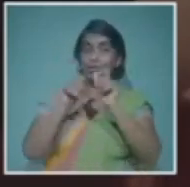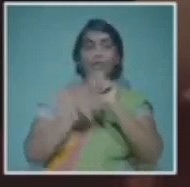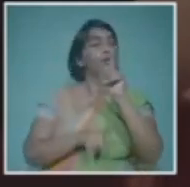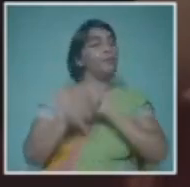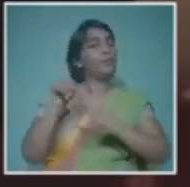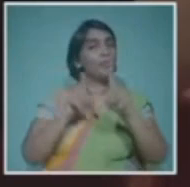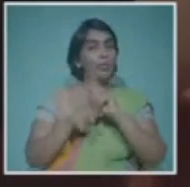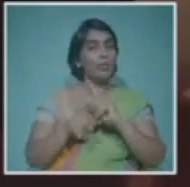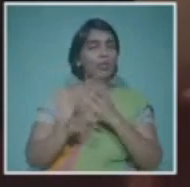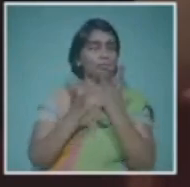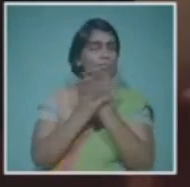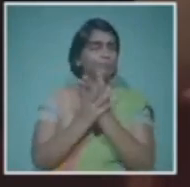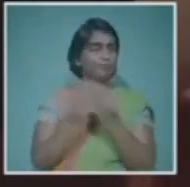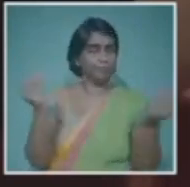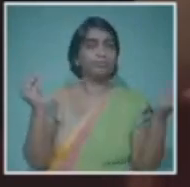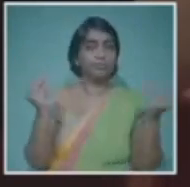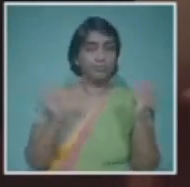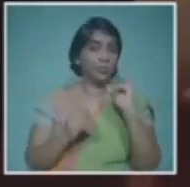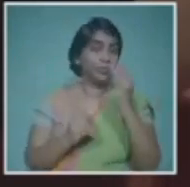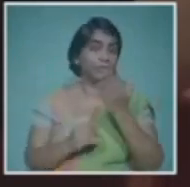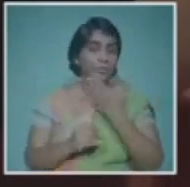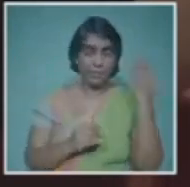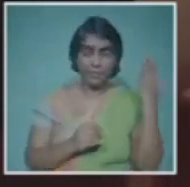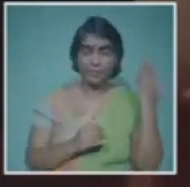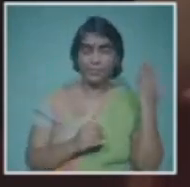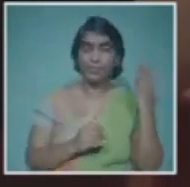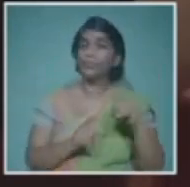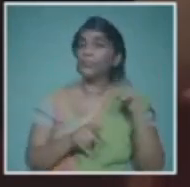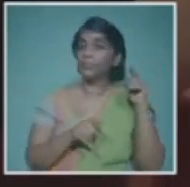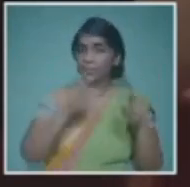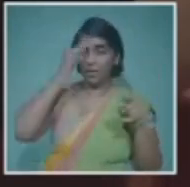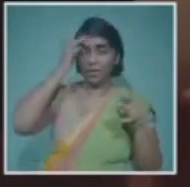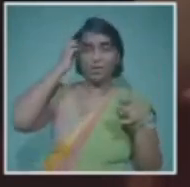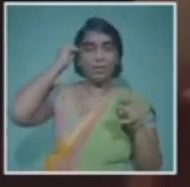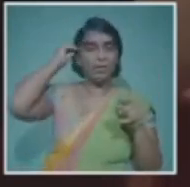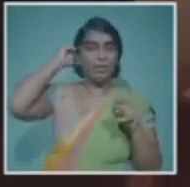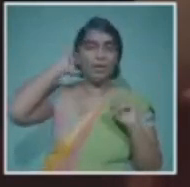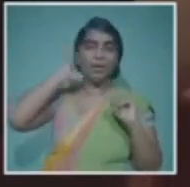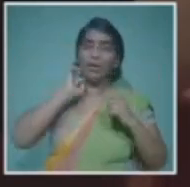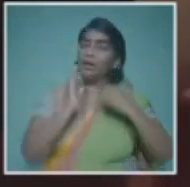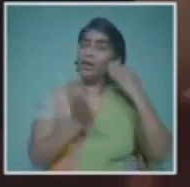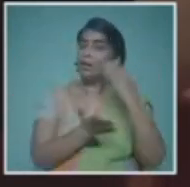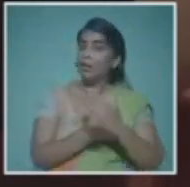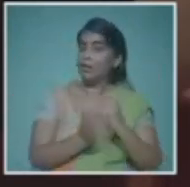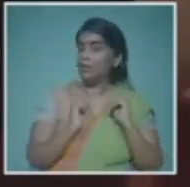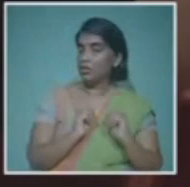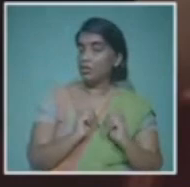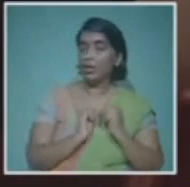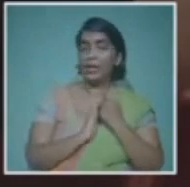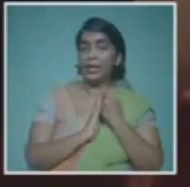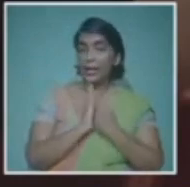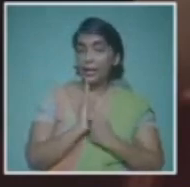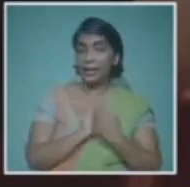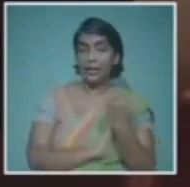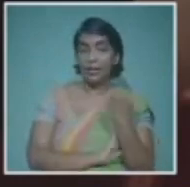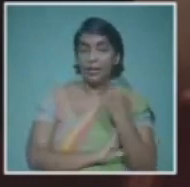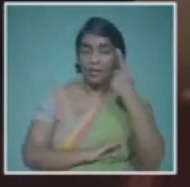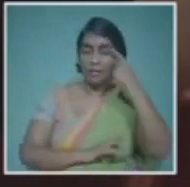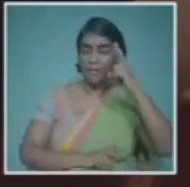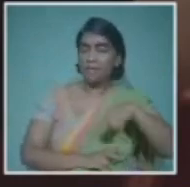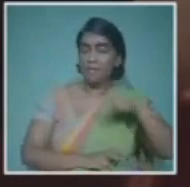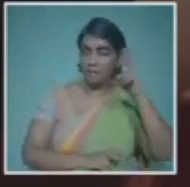පාර්ලිමේන්තුව අලු ගොඩක් වෙන්නට තිබුණා. එය වැලකුණේ කොහොමද? නීතියේ ආධිපත්‍ය විශ්වාස